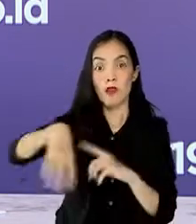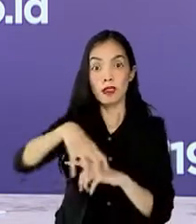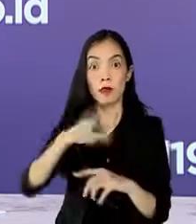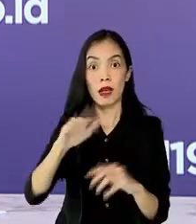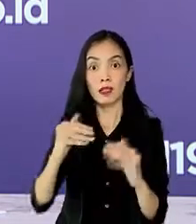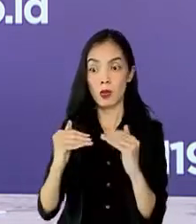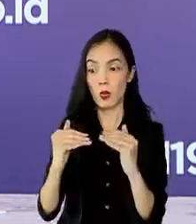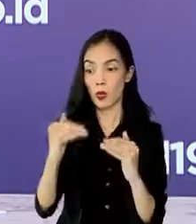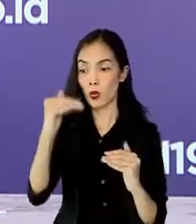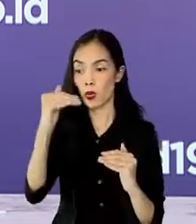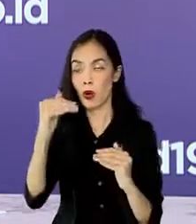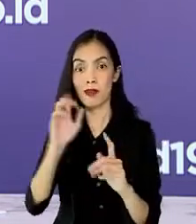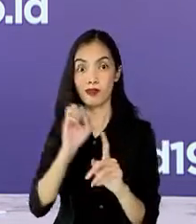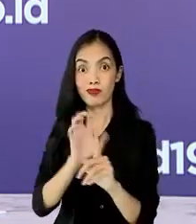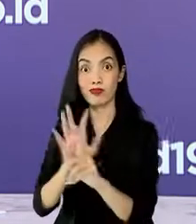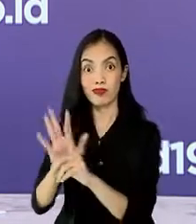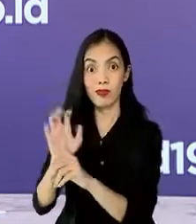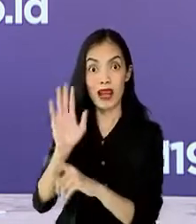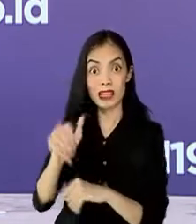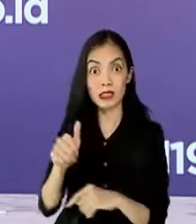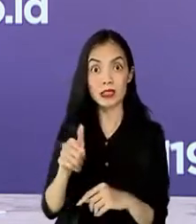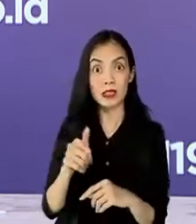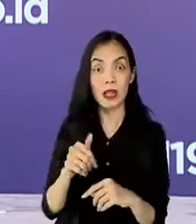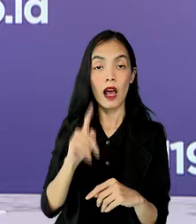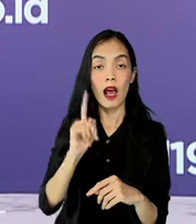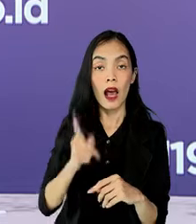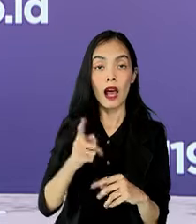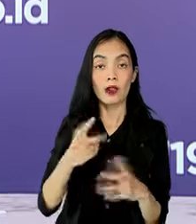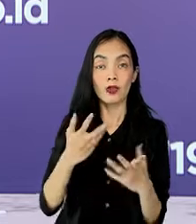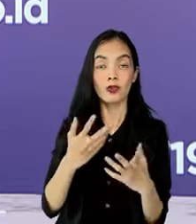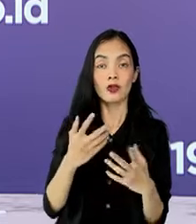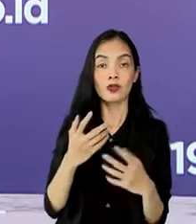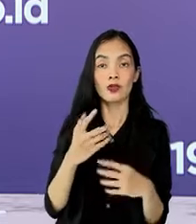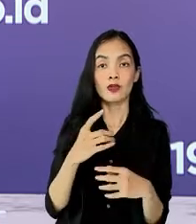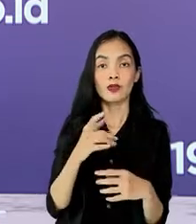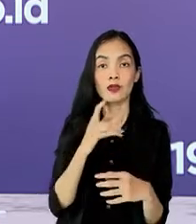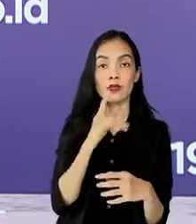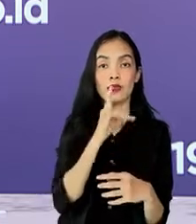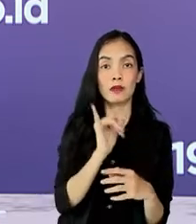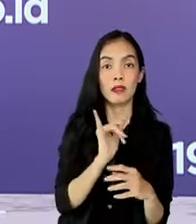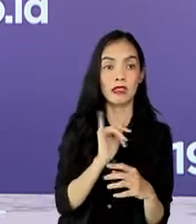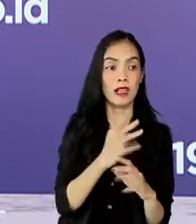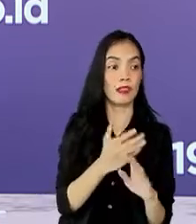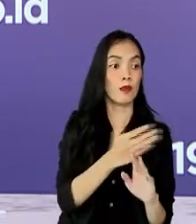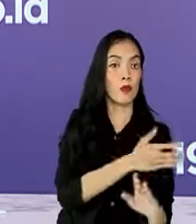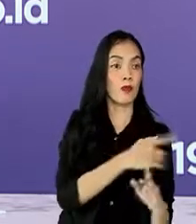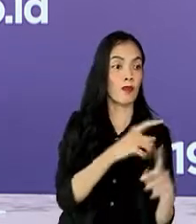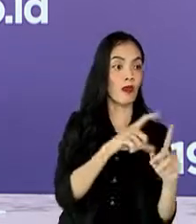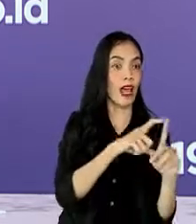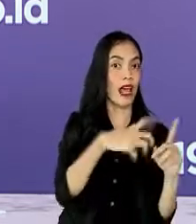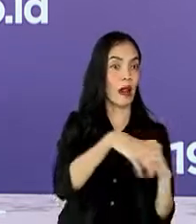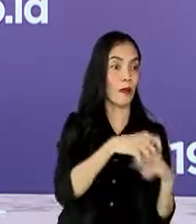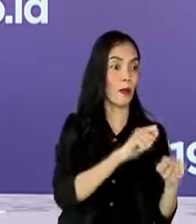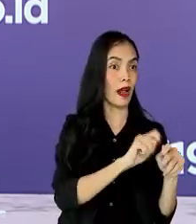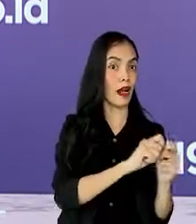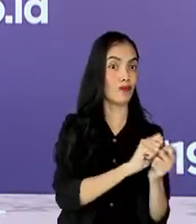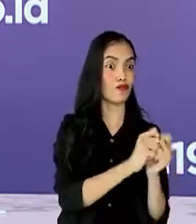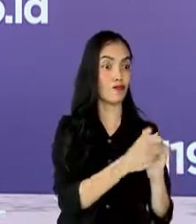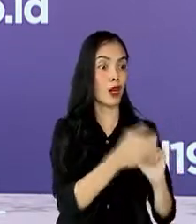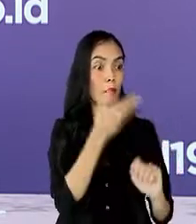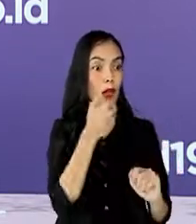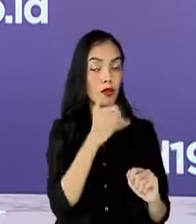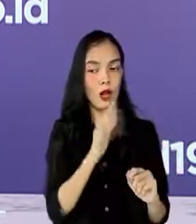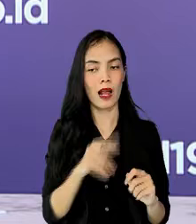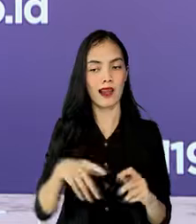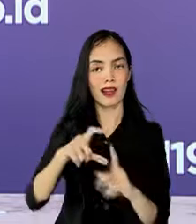kenaikan ini perlu dilakukan dengan cara penanganan pada provinsi yang telah mengalami perbaikan lakukan koordinasi